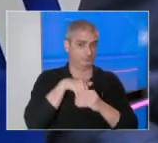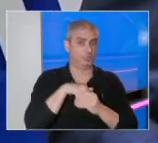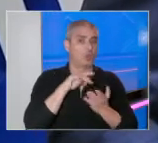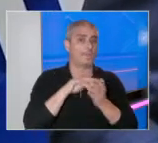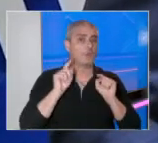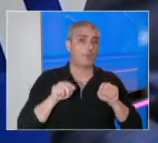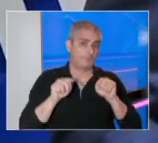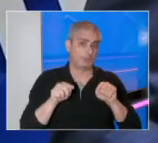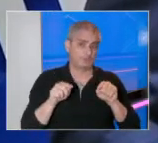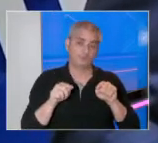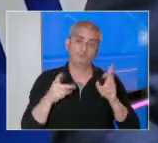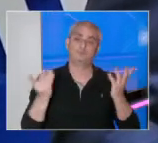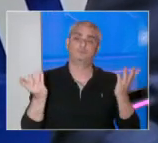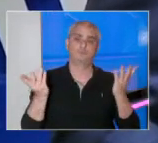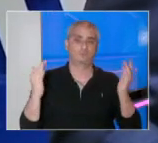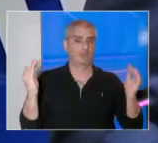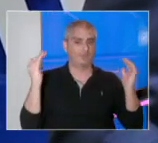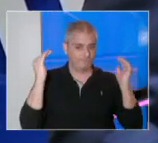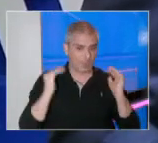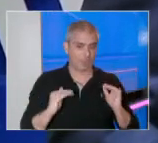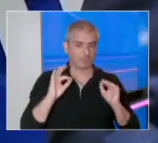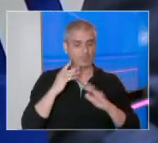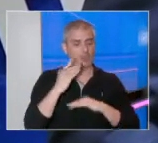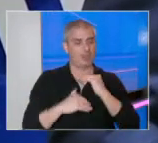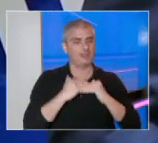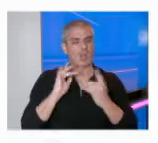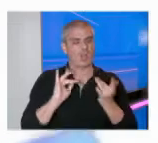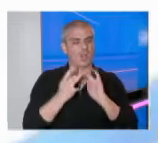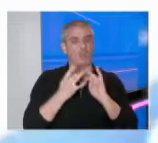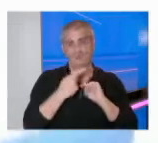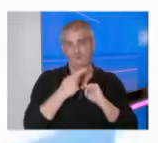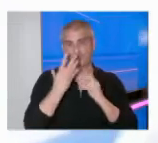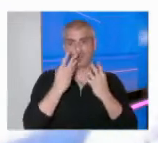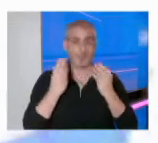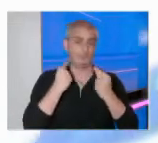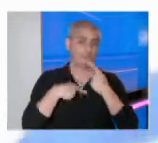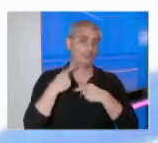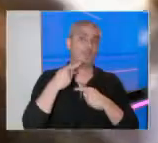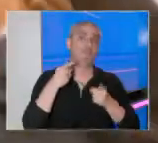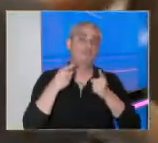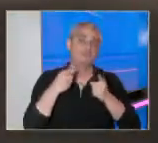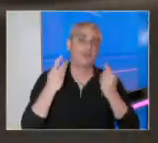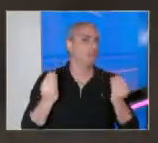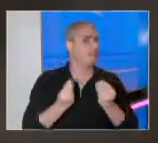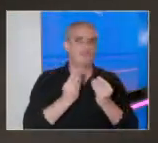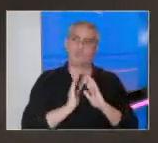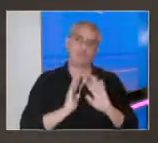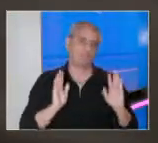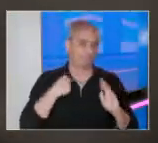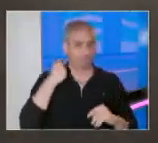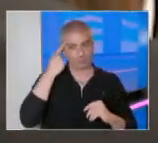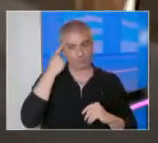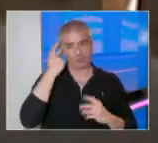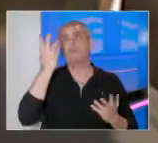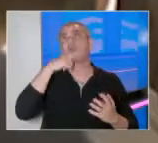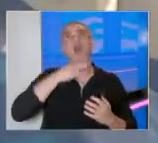הזה, והורדה של כל התהליך העוין של הרבה מאוד שנים. זה דבר שאני חושב